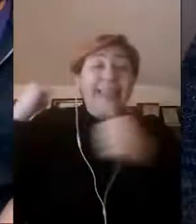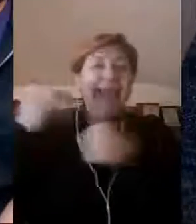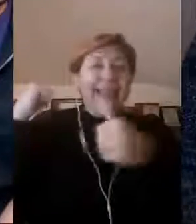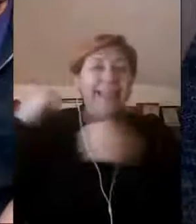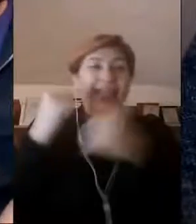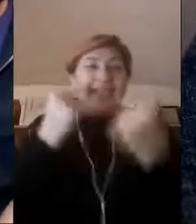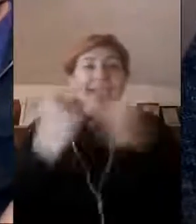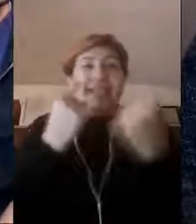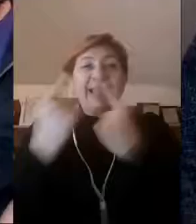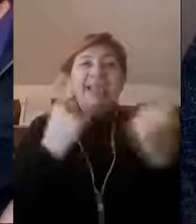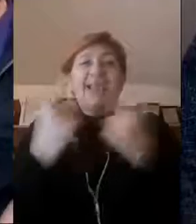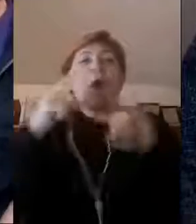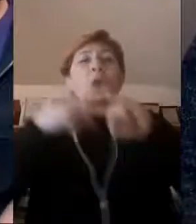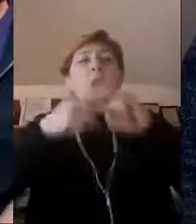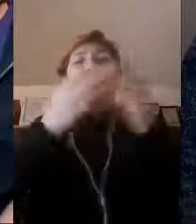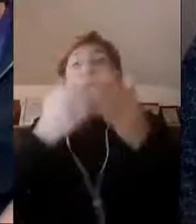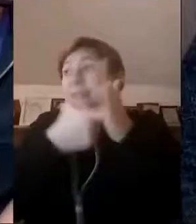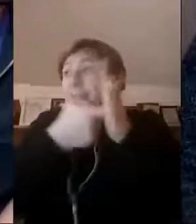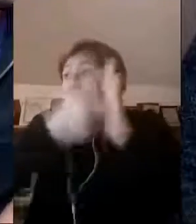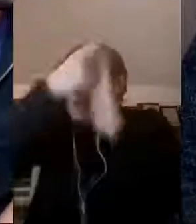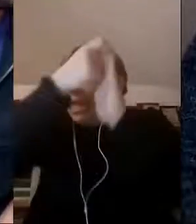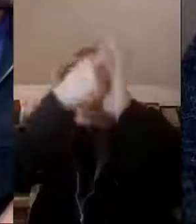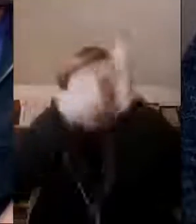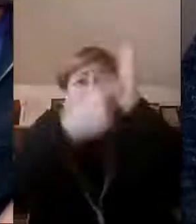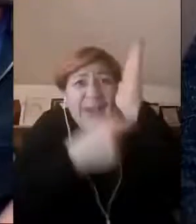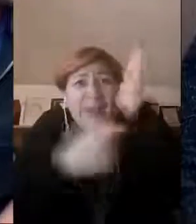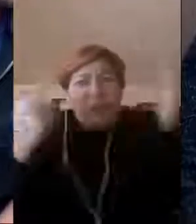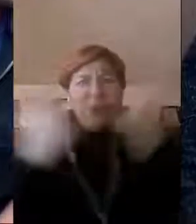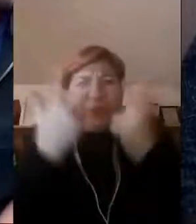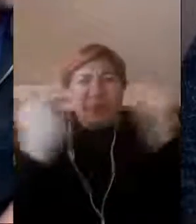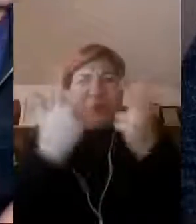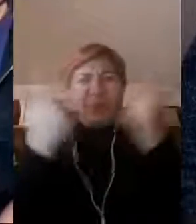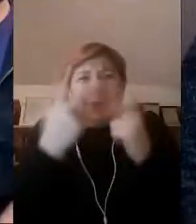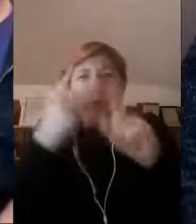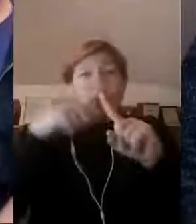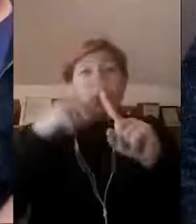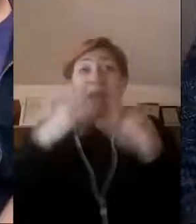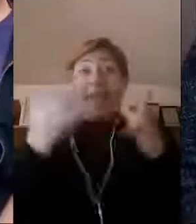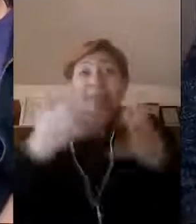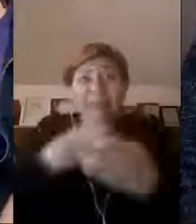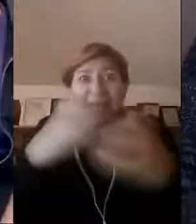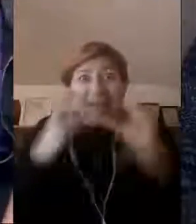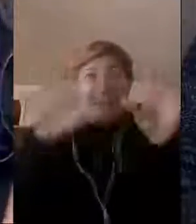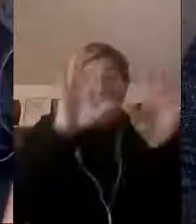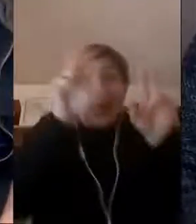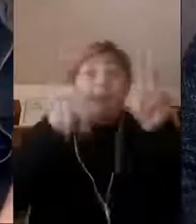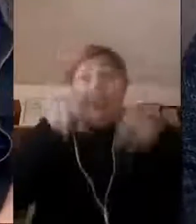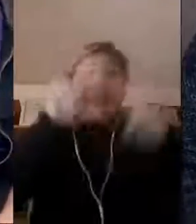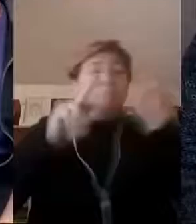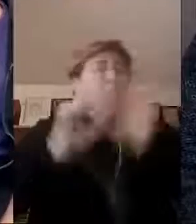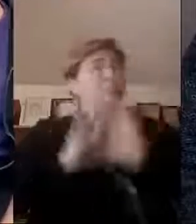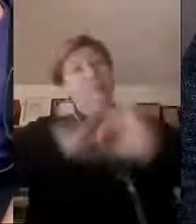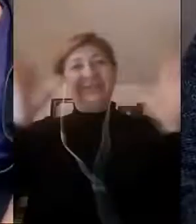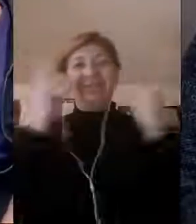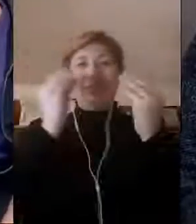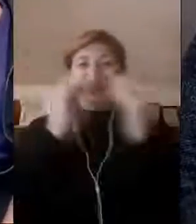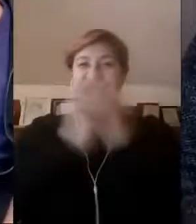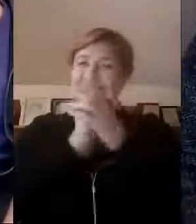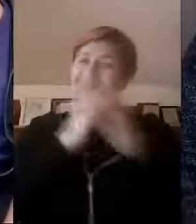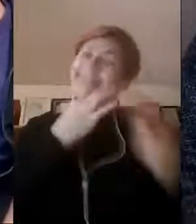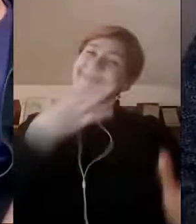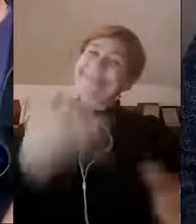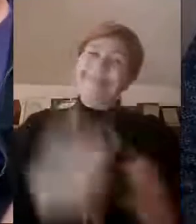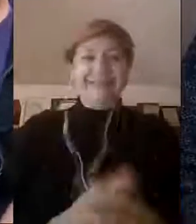geldiniz. Şu an isimleri acayip kaçırıyorum. Ben şu an Tuğkan'ın neler çektiğini anladım. evet. Evet, gerçekten müthiş ya. Çok sağ ol.